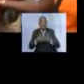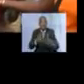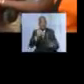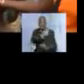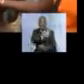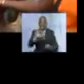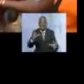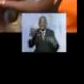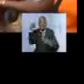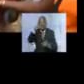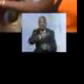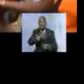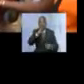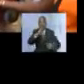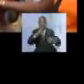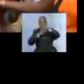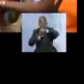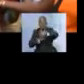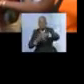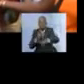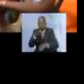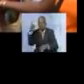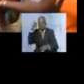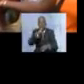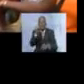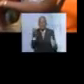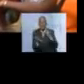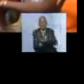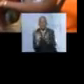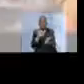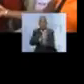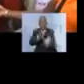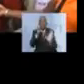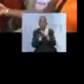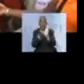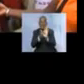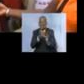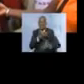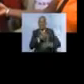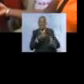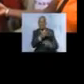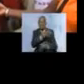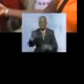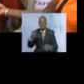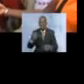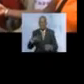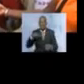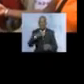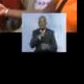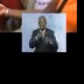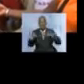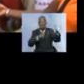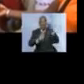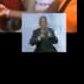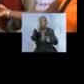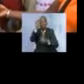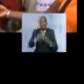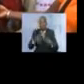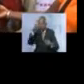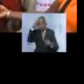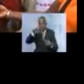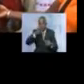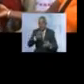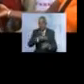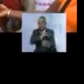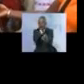en sorte que cette maladie puisse être éradiquée à l'horizon de l'an 2020. Nous comptons sur les parents, sur les autorités pour nous aider dans ce